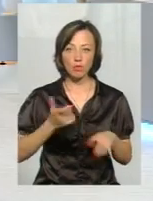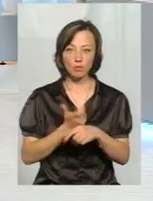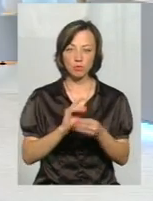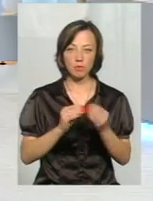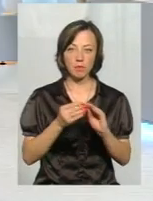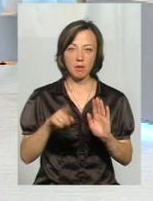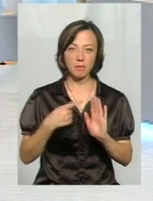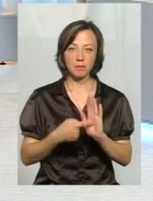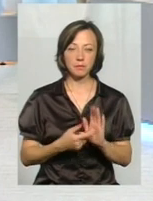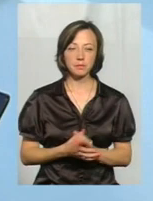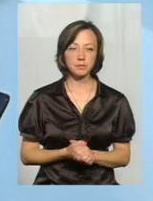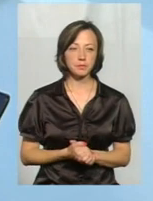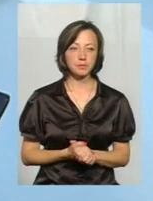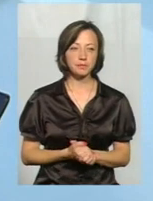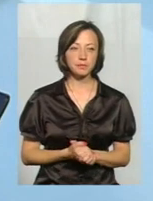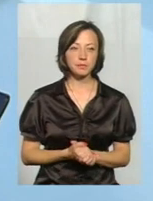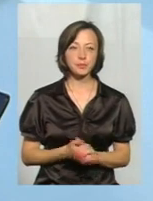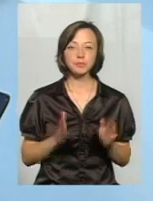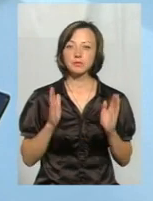проблеми з затопленням? Ну,